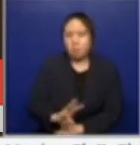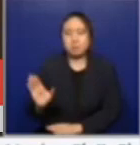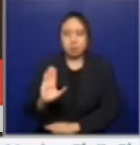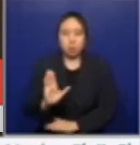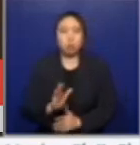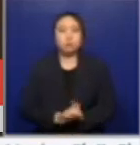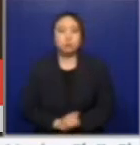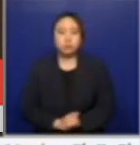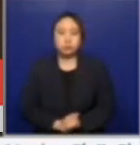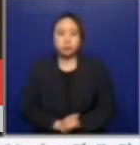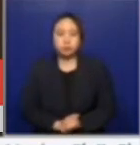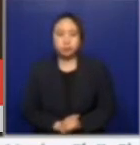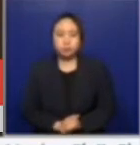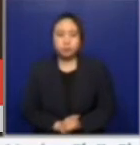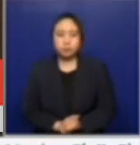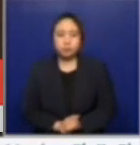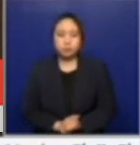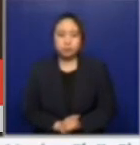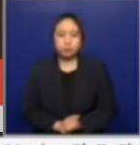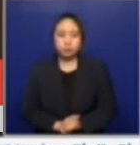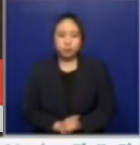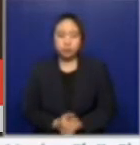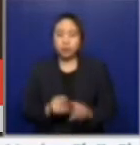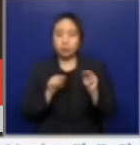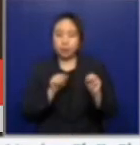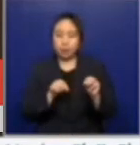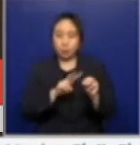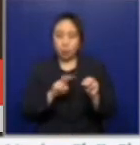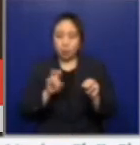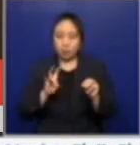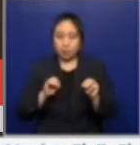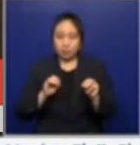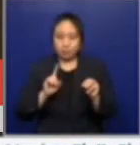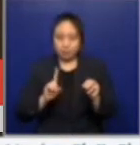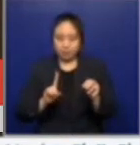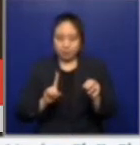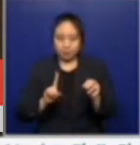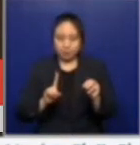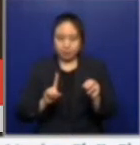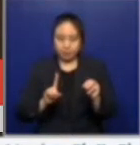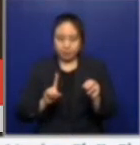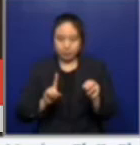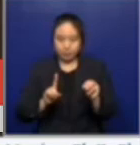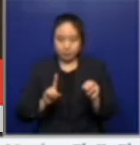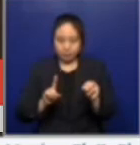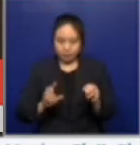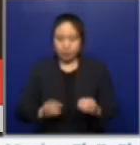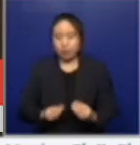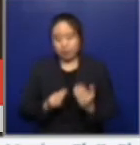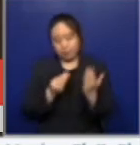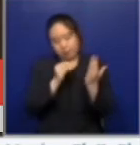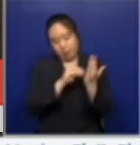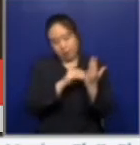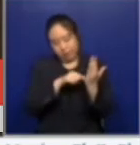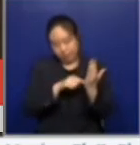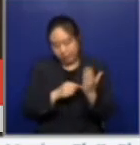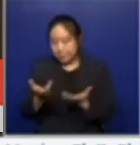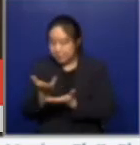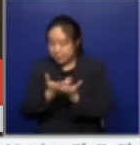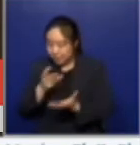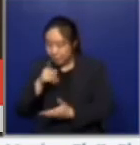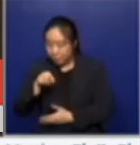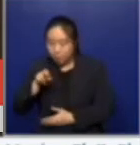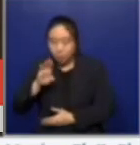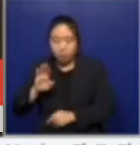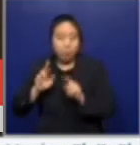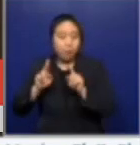วส่วนมาตรา271ที่บัญญัติให้การพิจารณาร่างพระราชบัญญัติที่วุฒิส